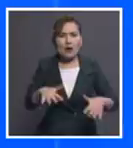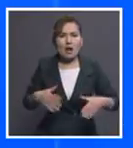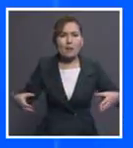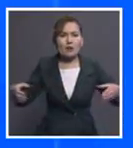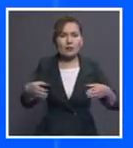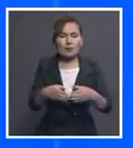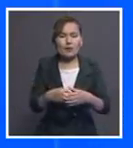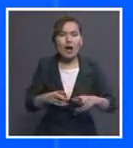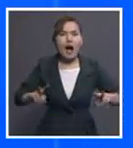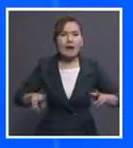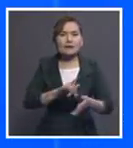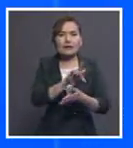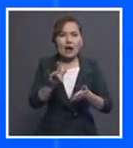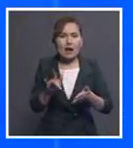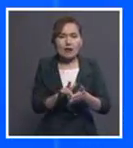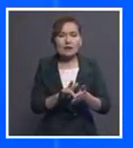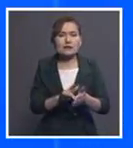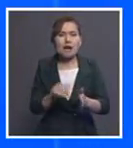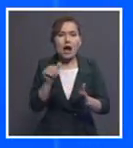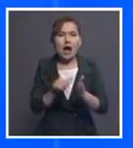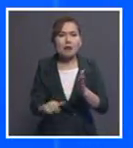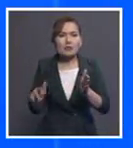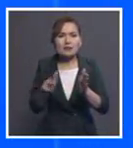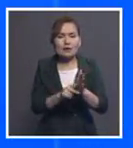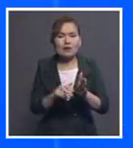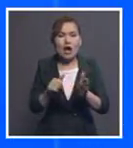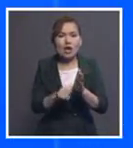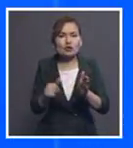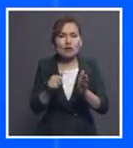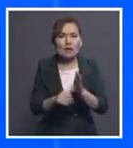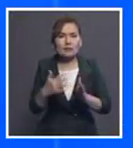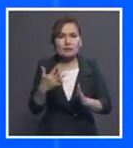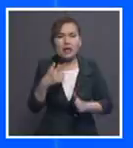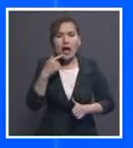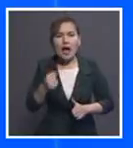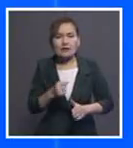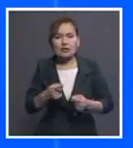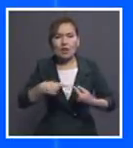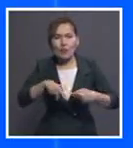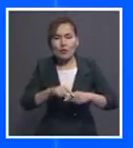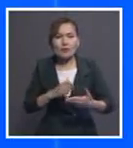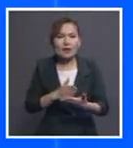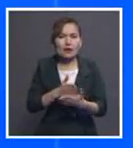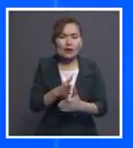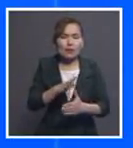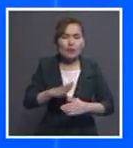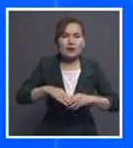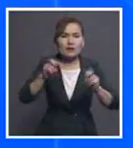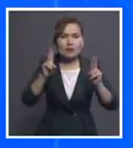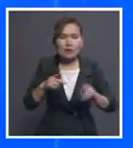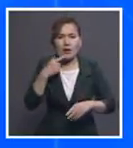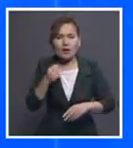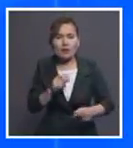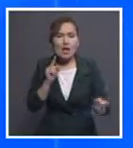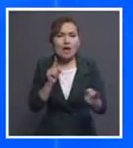топ депутаты Астанадағы нөмірі 68-де 665 әскери бөліміне барды. Ондағы мақсат қызметкерлердің жұмысы мен тұрмысы